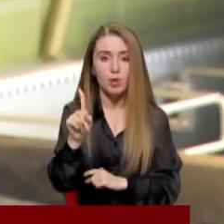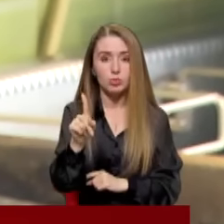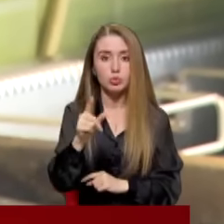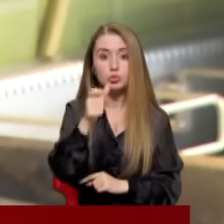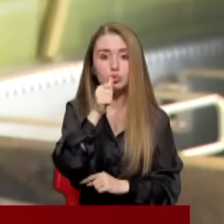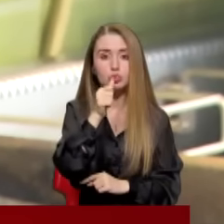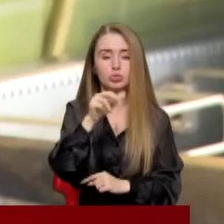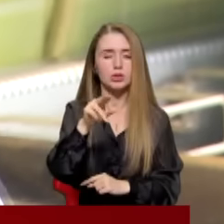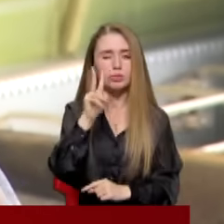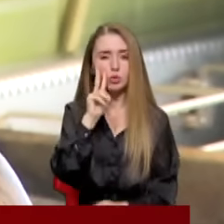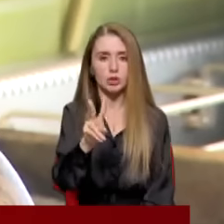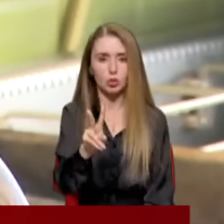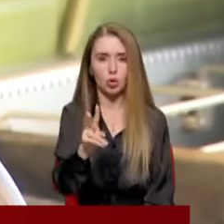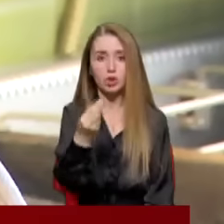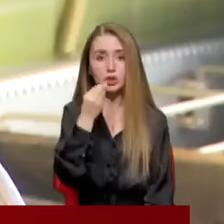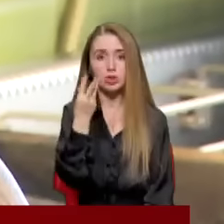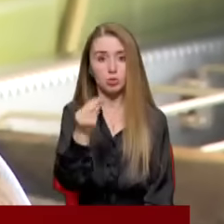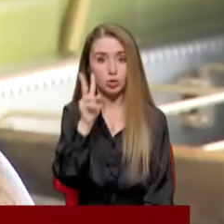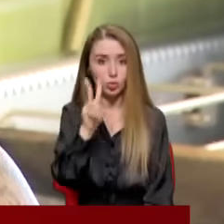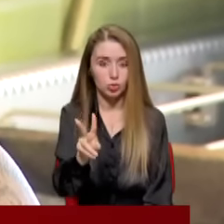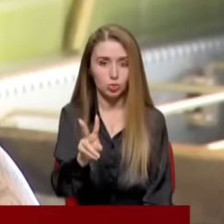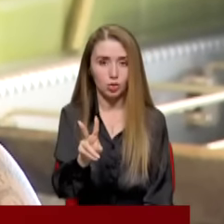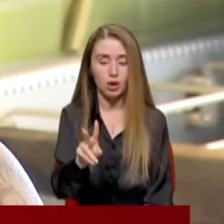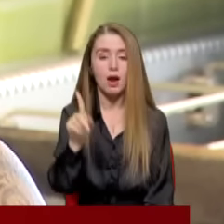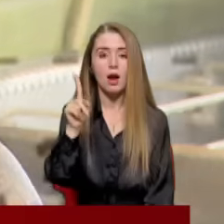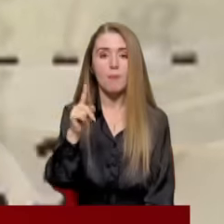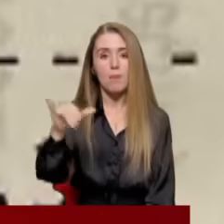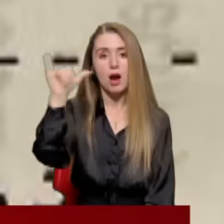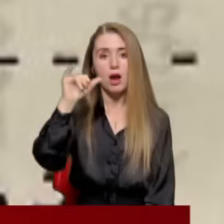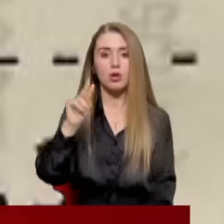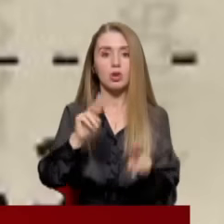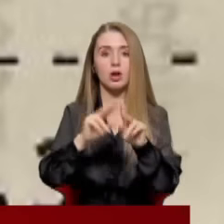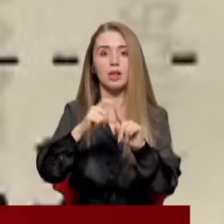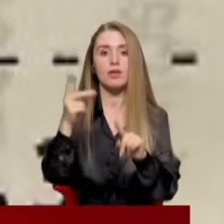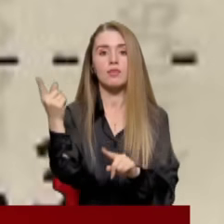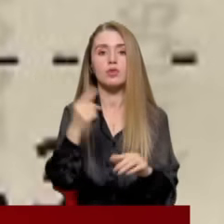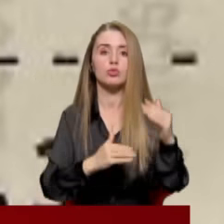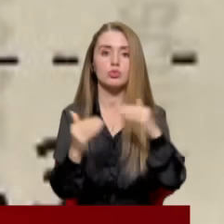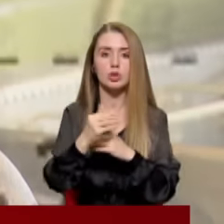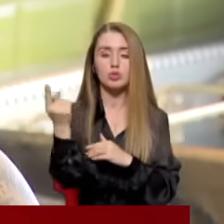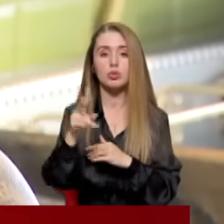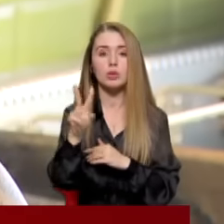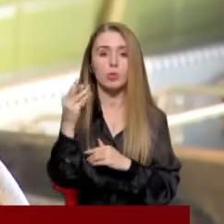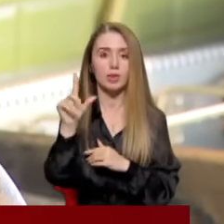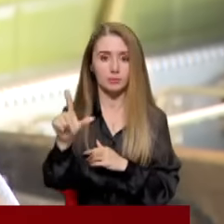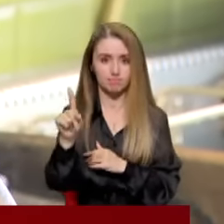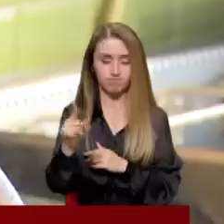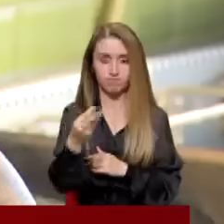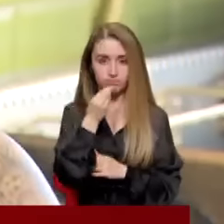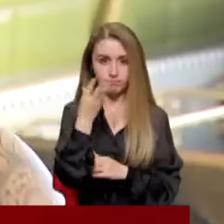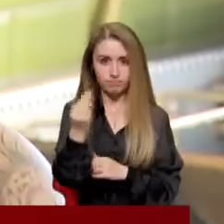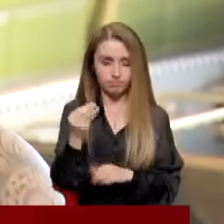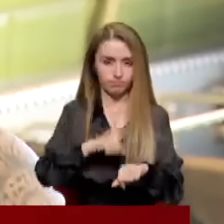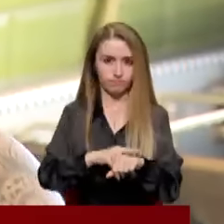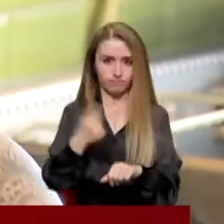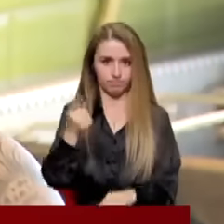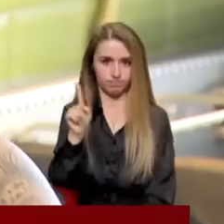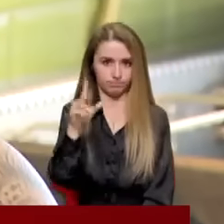su olarak gösteriyorlar. Yiyecek olarak gösteriyorlar ama alkolün KDV'si yüksek. Alkole %20 kesmesi gerekirken yiyecek olarak kestiği zaman